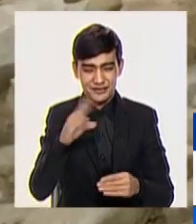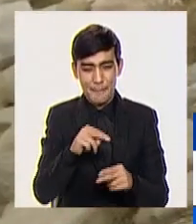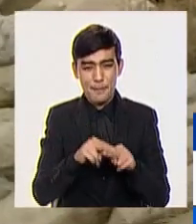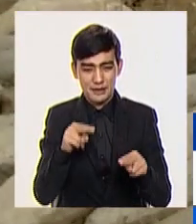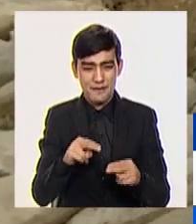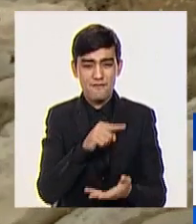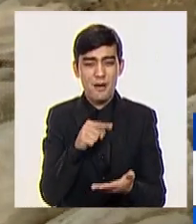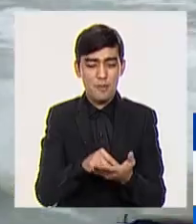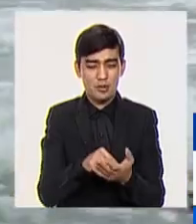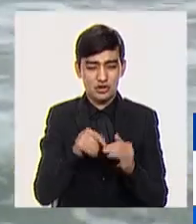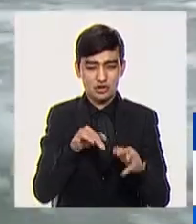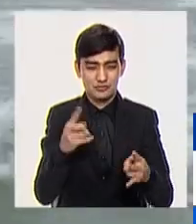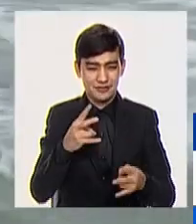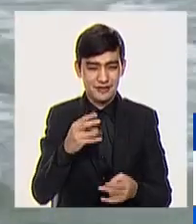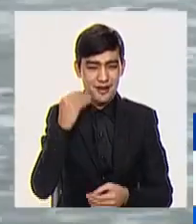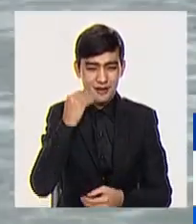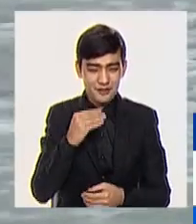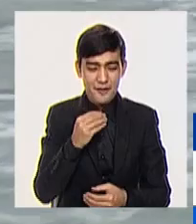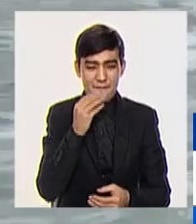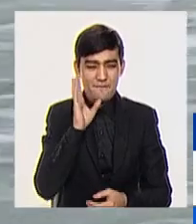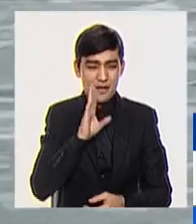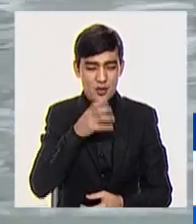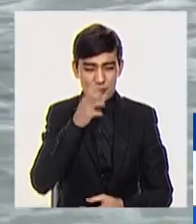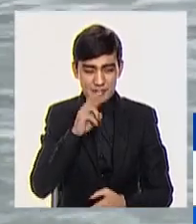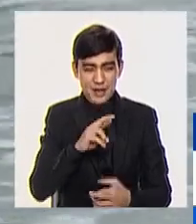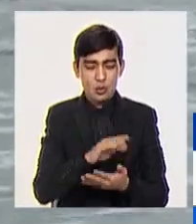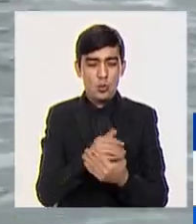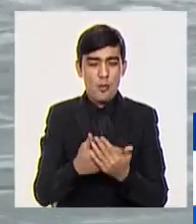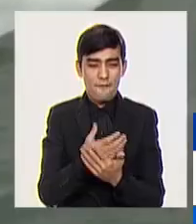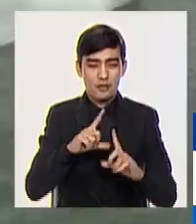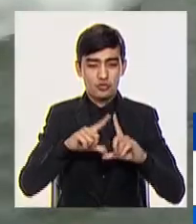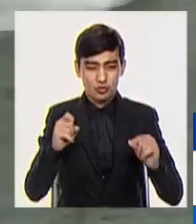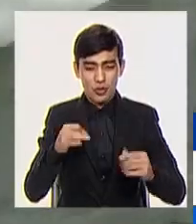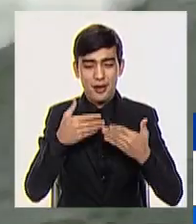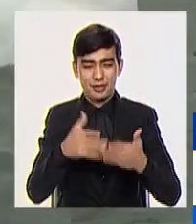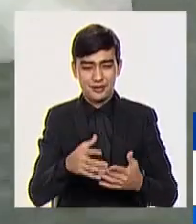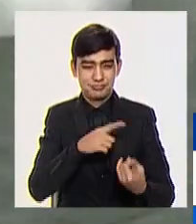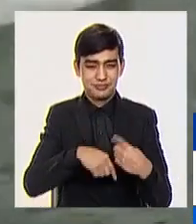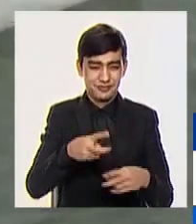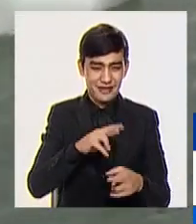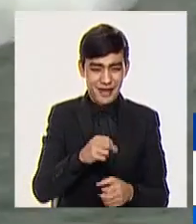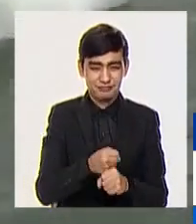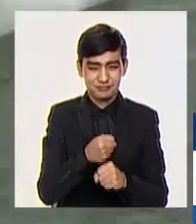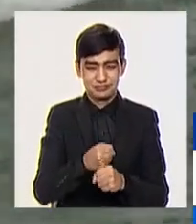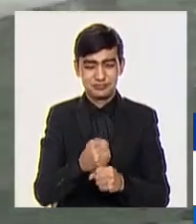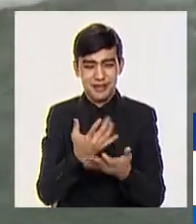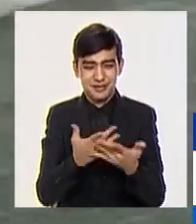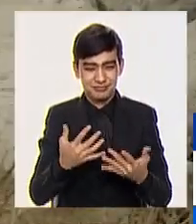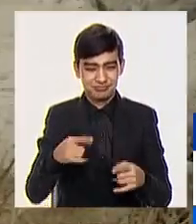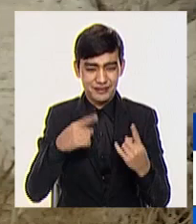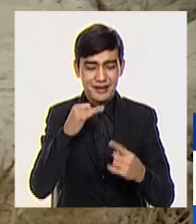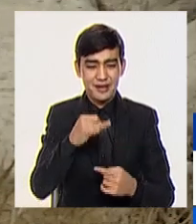решить вопросы обеспечения жителей качественной питьевой водой, новыми школами, открыть предприятия обрабатывающей промышленности